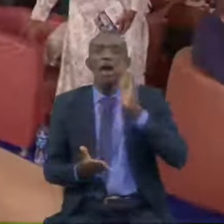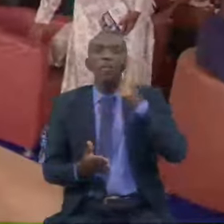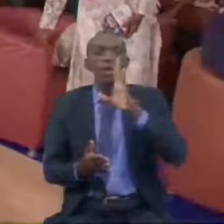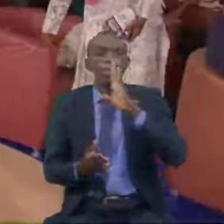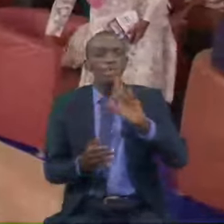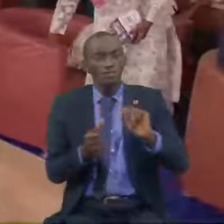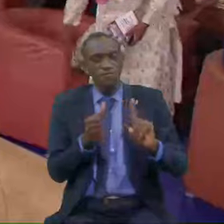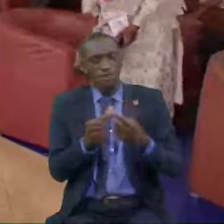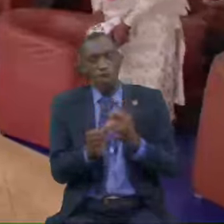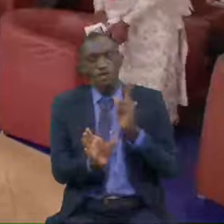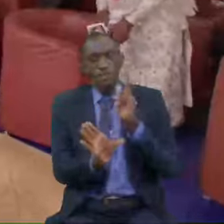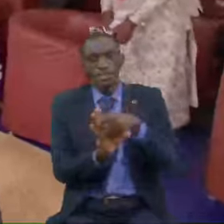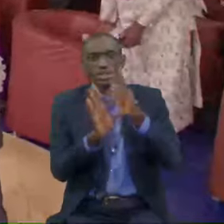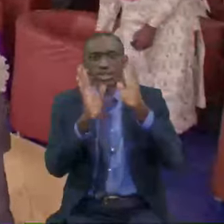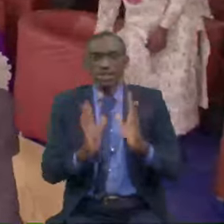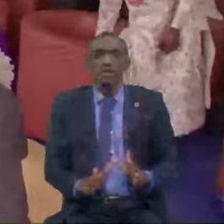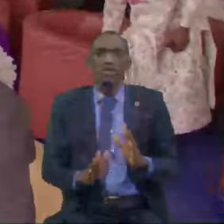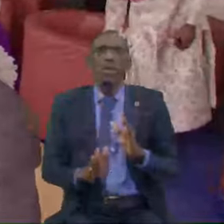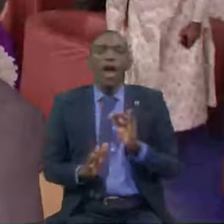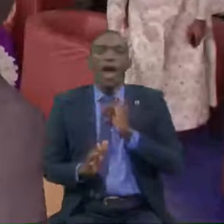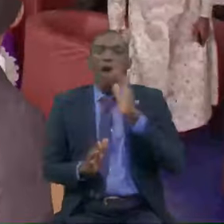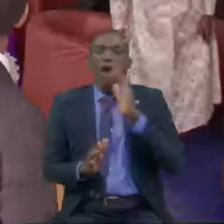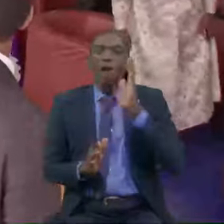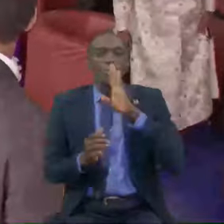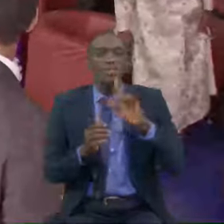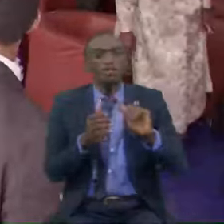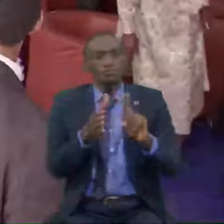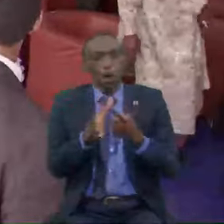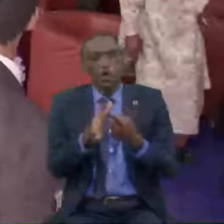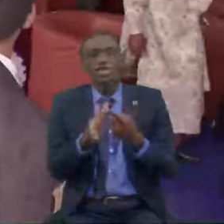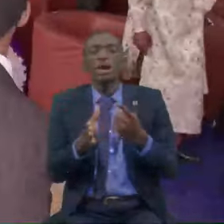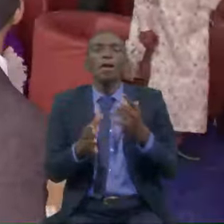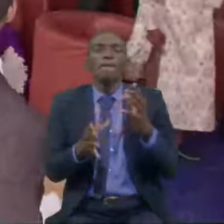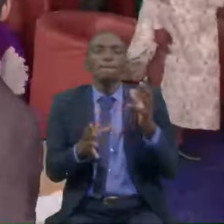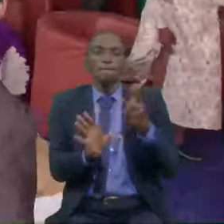Je serai le premier participant. Je serai le premier bénéficiaire